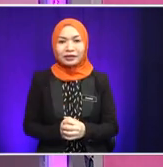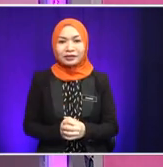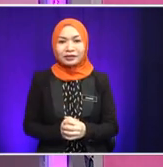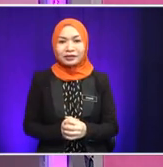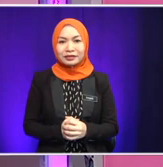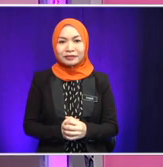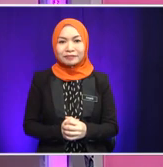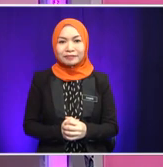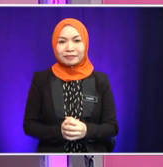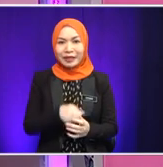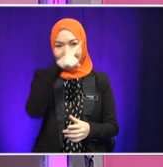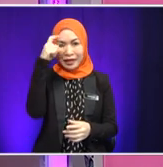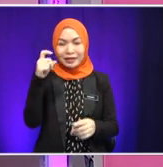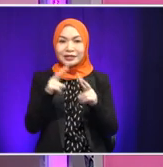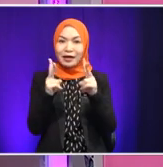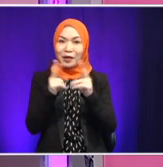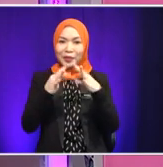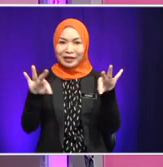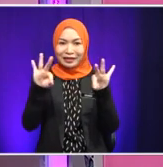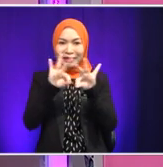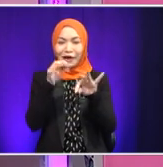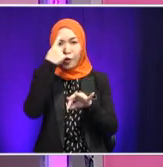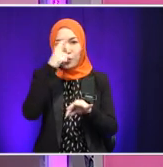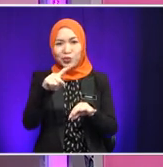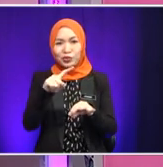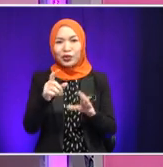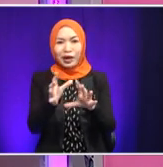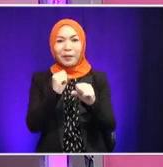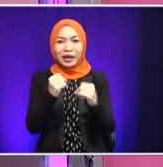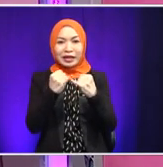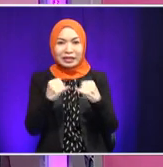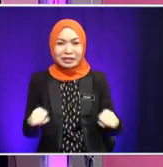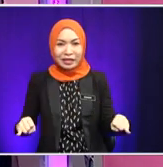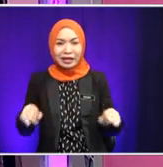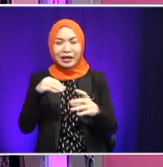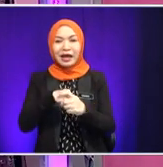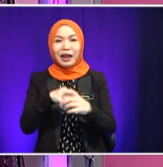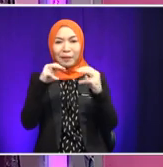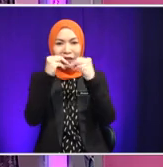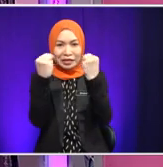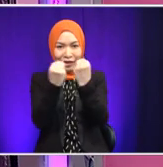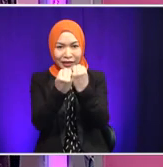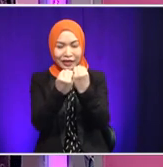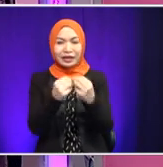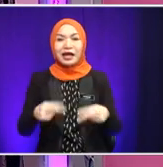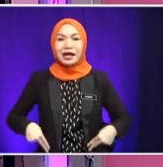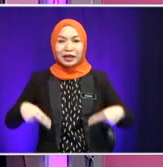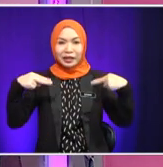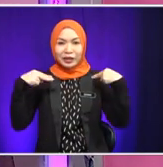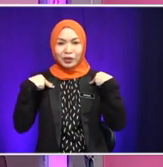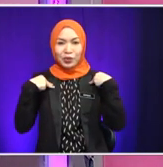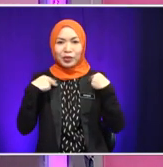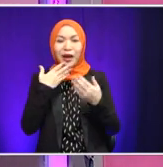penting untuk memupuk perpaduan di kalangan ini untuk memupuk supaya kita dapat hidup dalam keadaan Harmoni dan juga